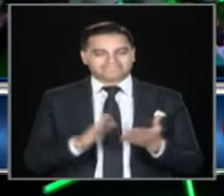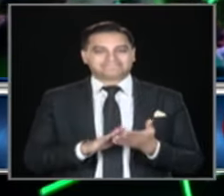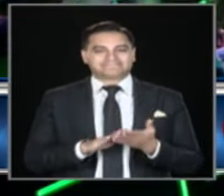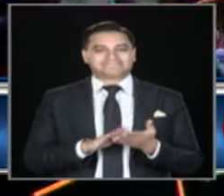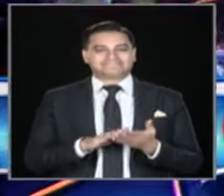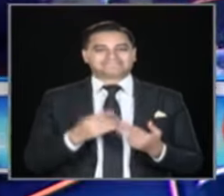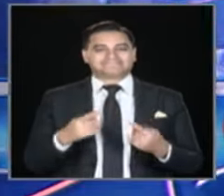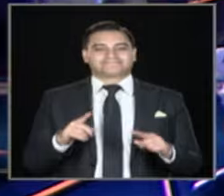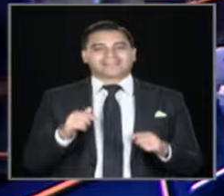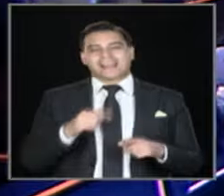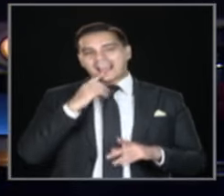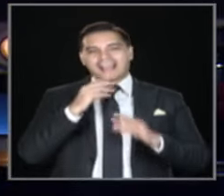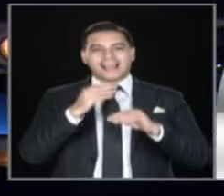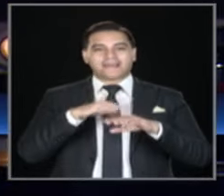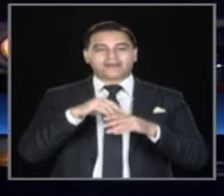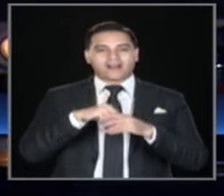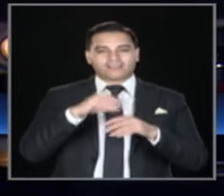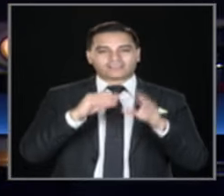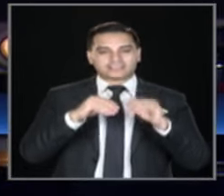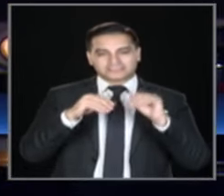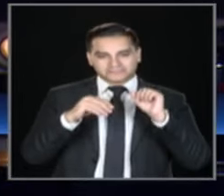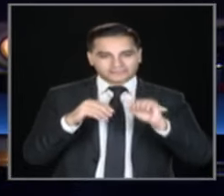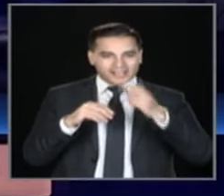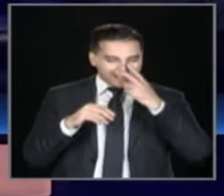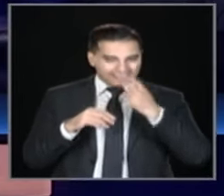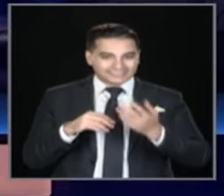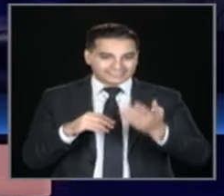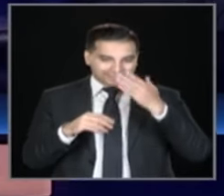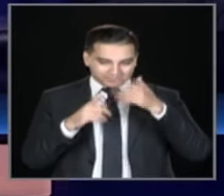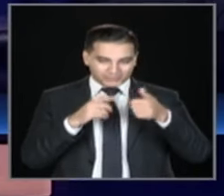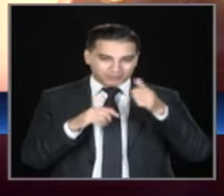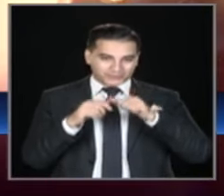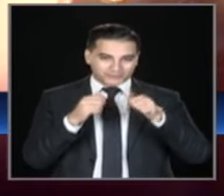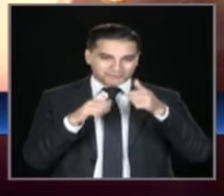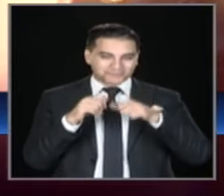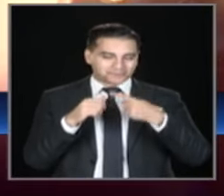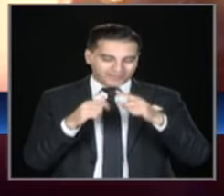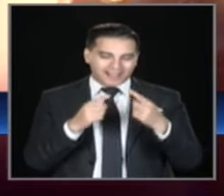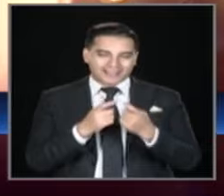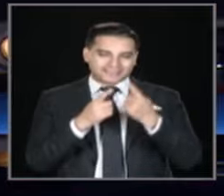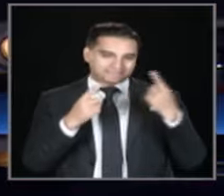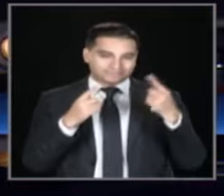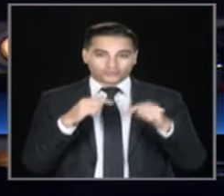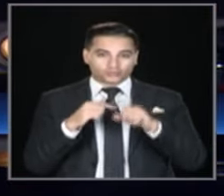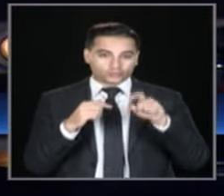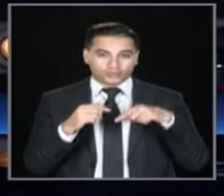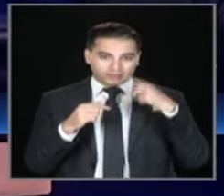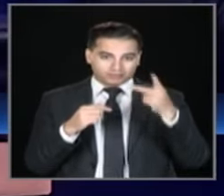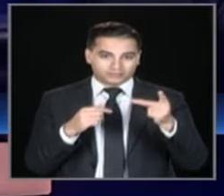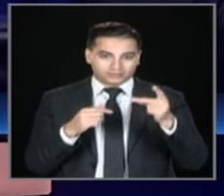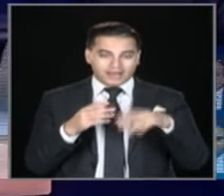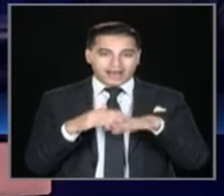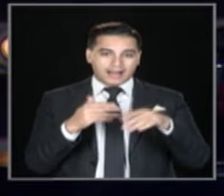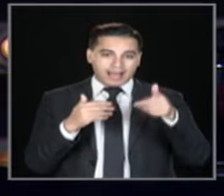بيتكلم فيها عن النظريه النسبيه هدف مقابل هدف السؤال اللي جاي احمد